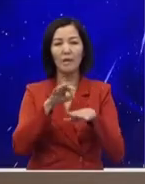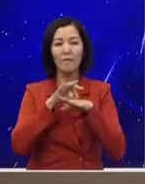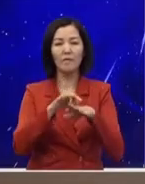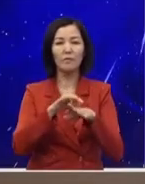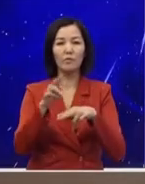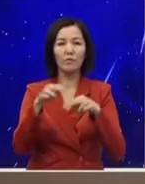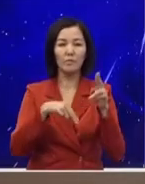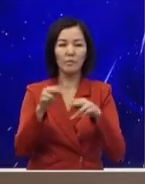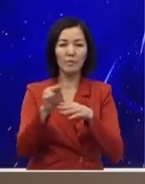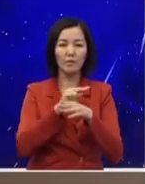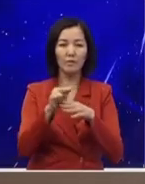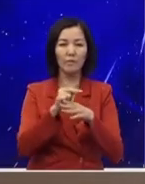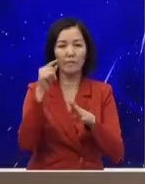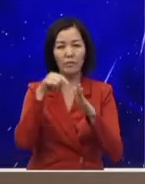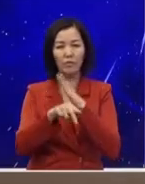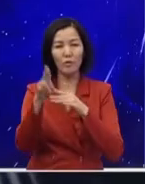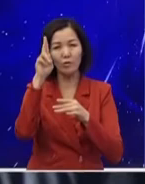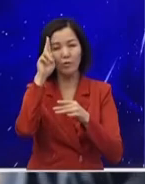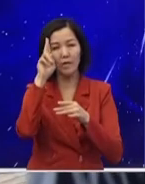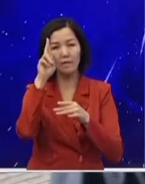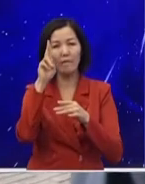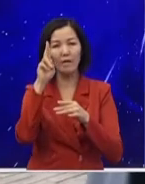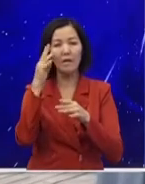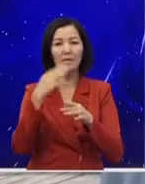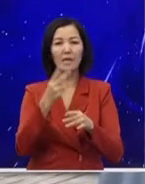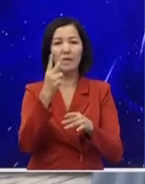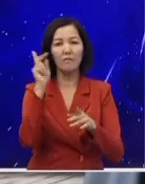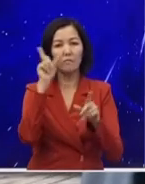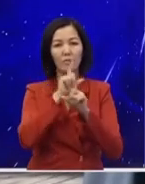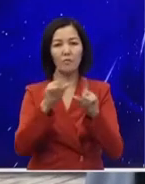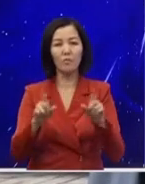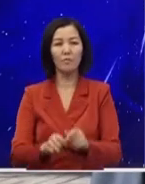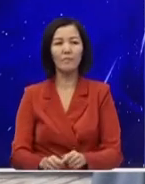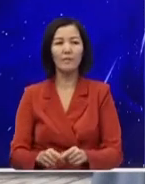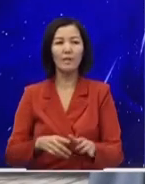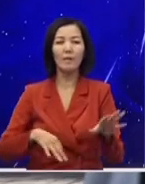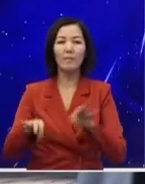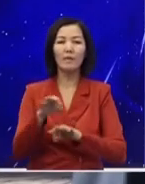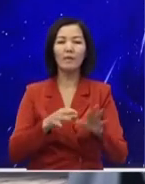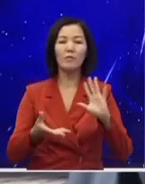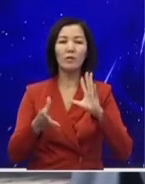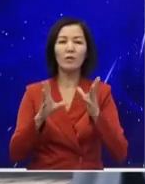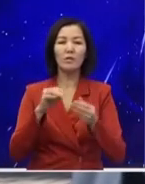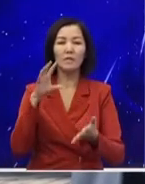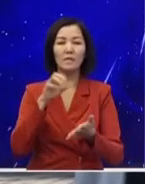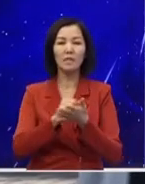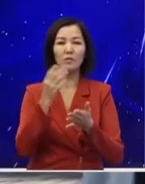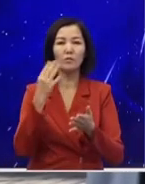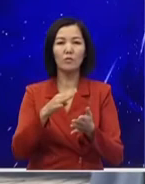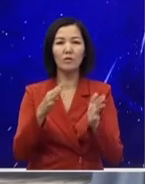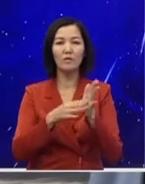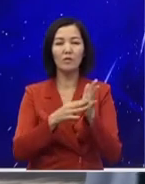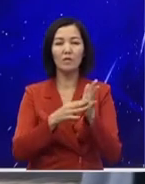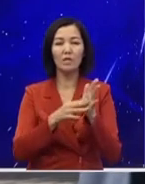текущий ремонт внутренних туалетов 42 школ. Если перечислить по дорожной карте занятости, 46 объектов